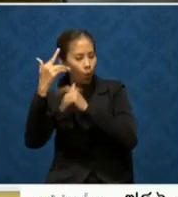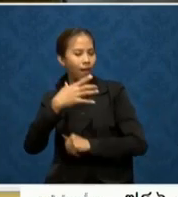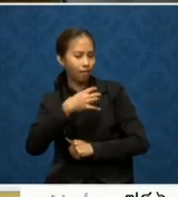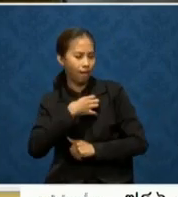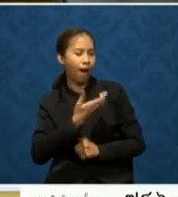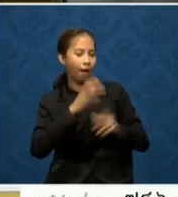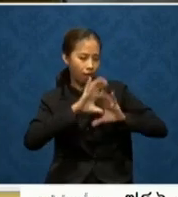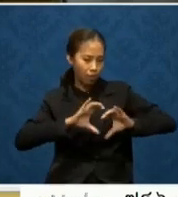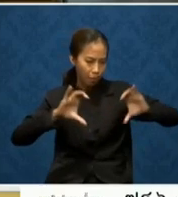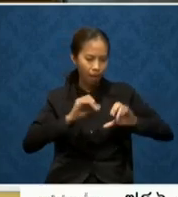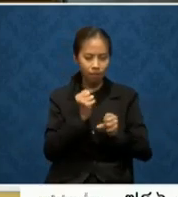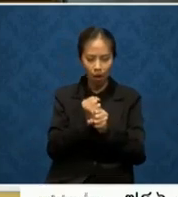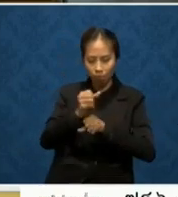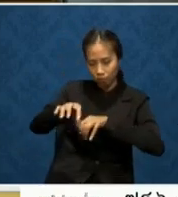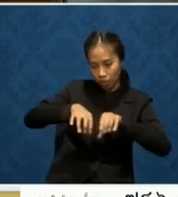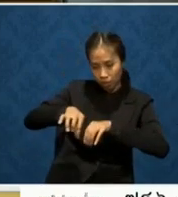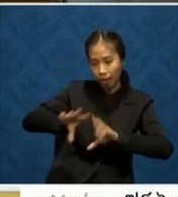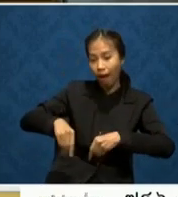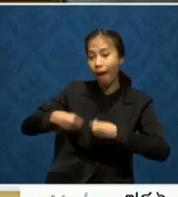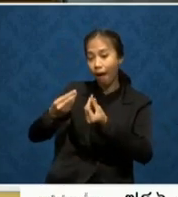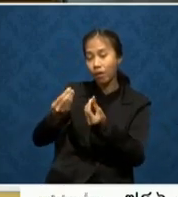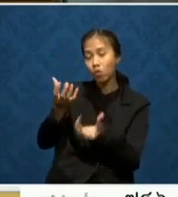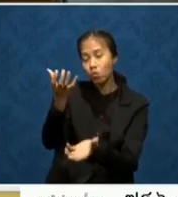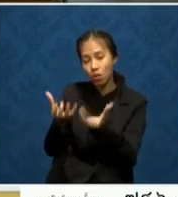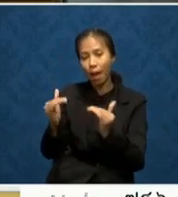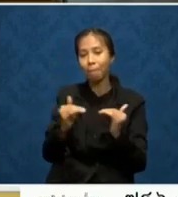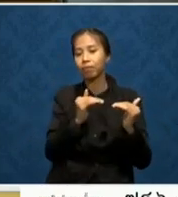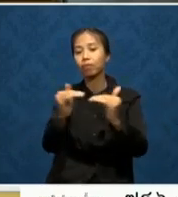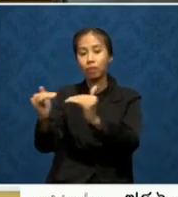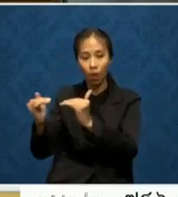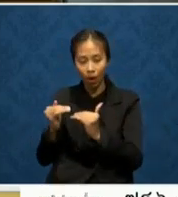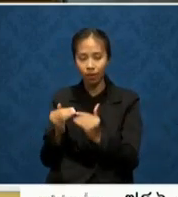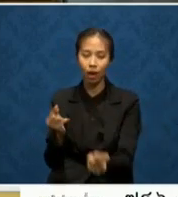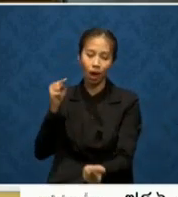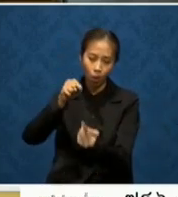ธรรมที่ทั่วถึงเข้าถึงง่ายและรวดเร็ว